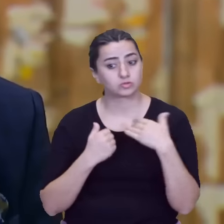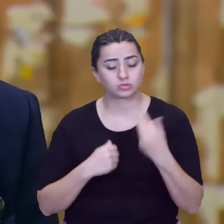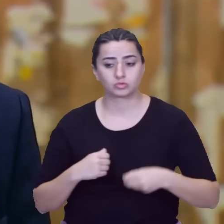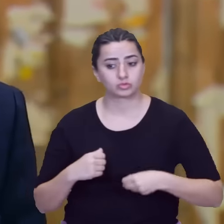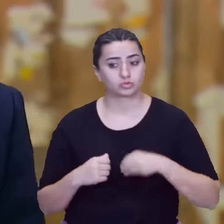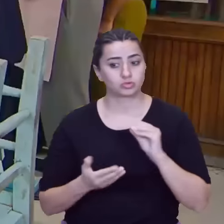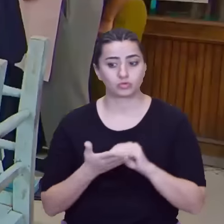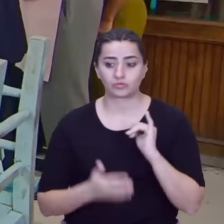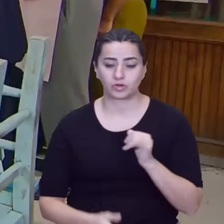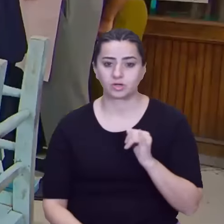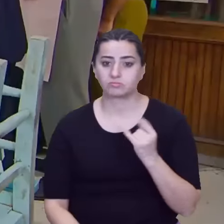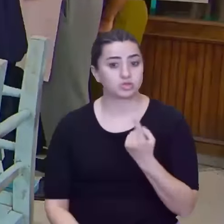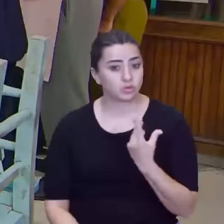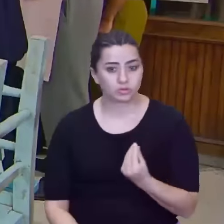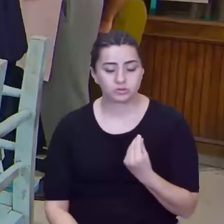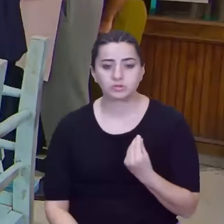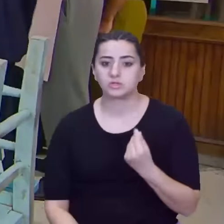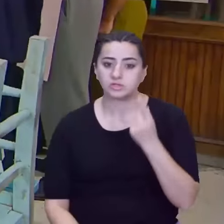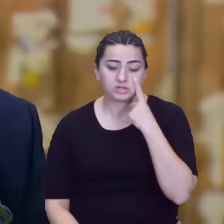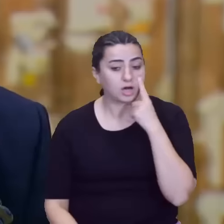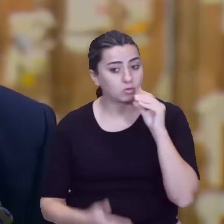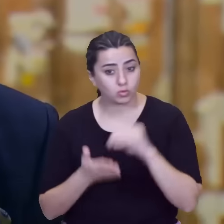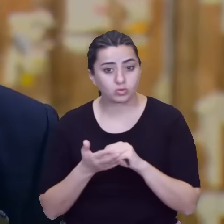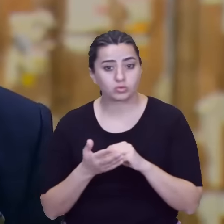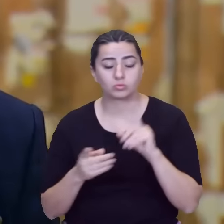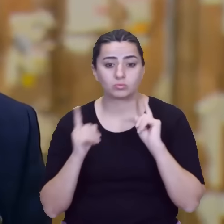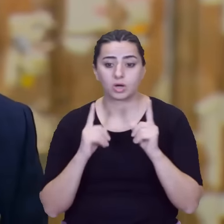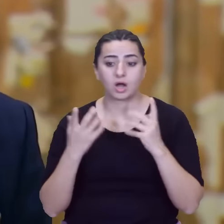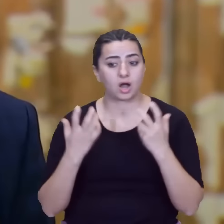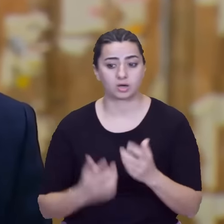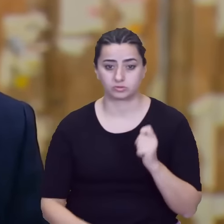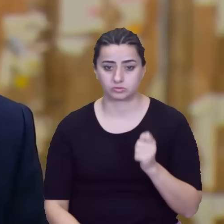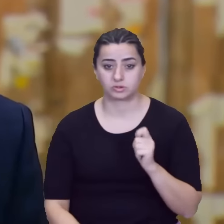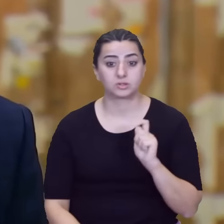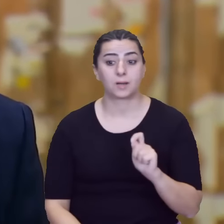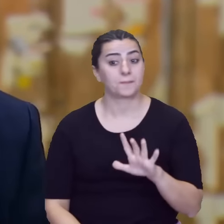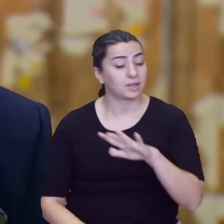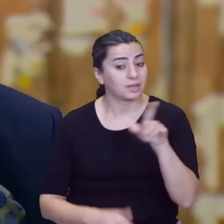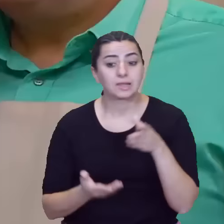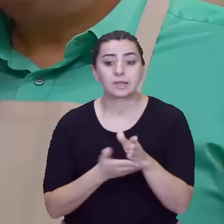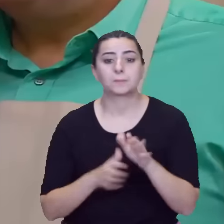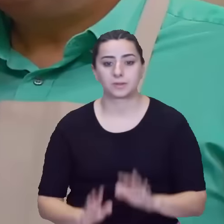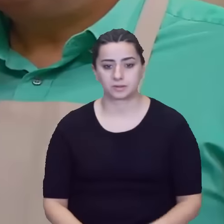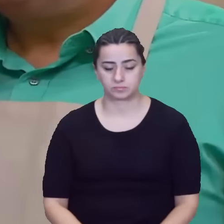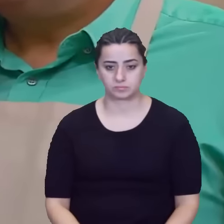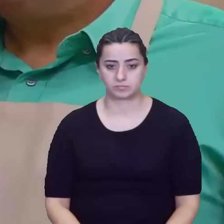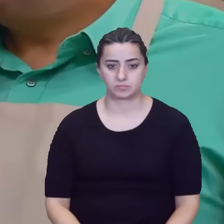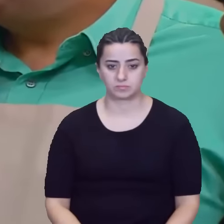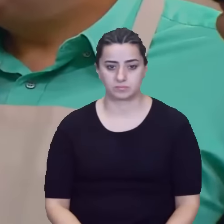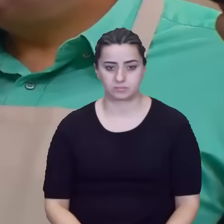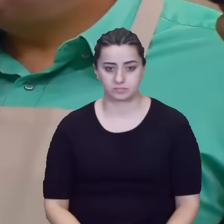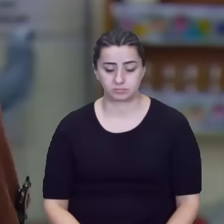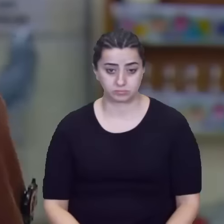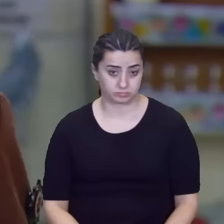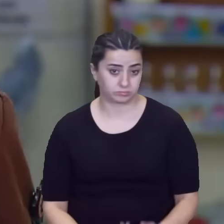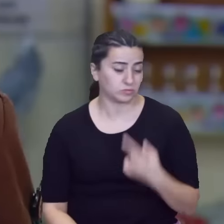suçlu yazarlar. Bir şeyler olur. Ayrıca şahit yazarlar, mahkemelerde sürüm sürüm sürülürsünüz. Yapmayın, etmeyin, girmeyin. Öyle desen